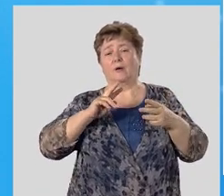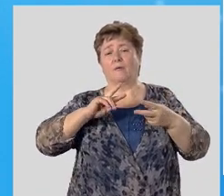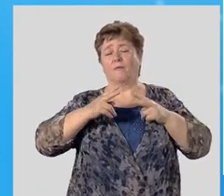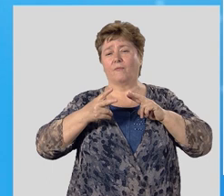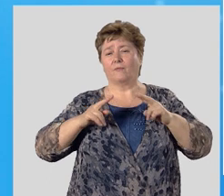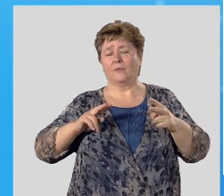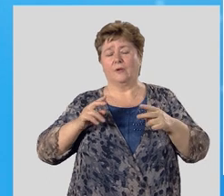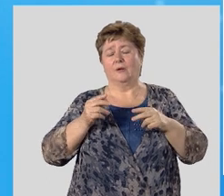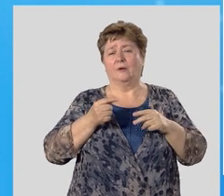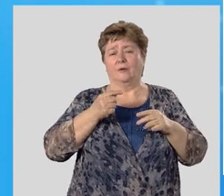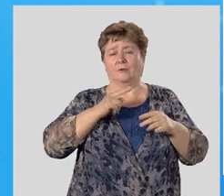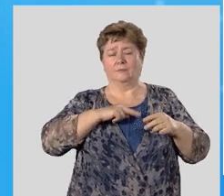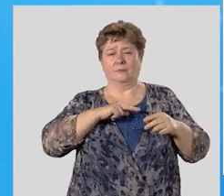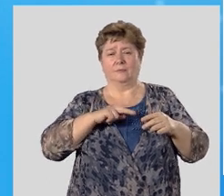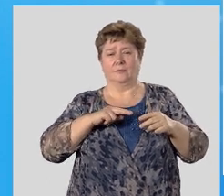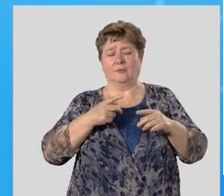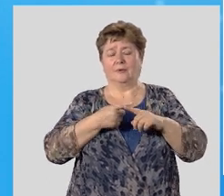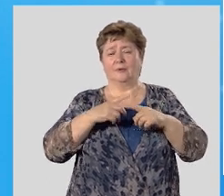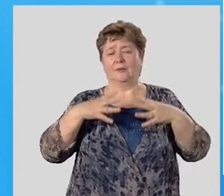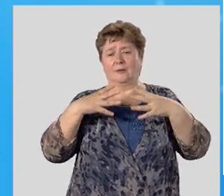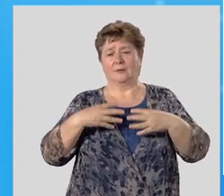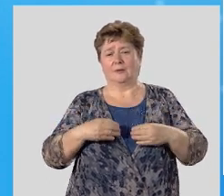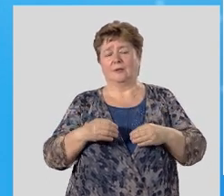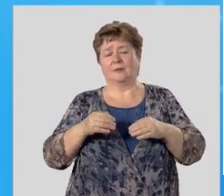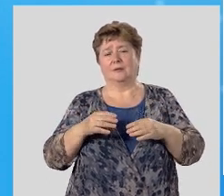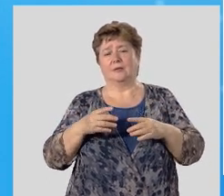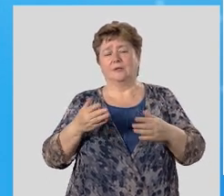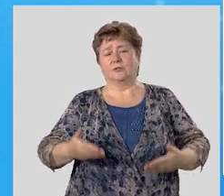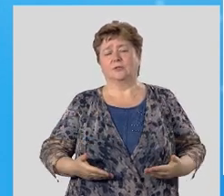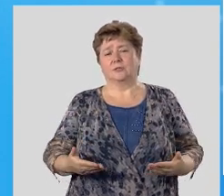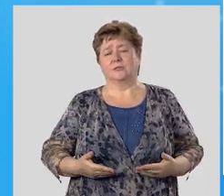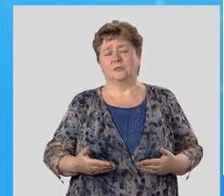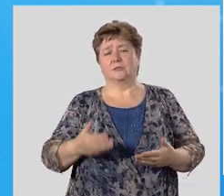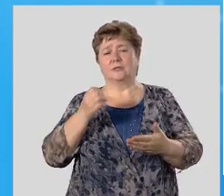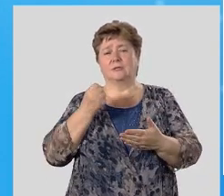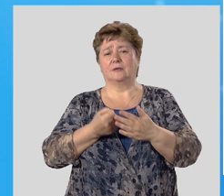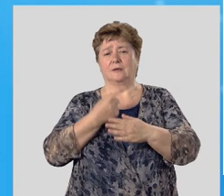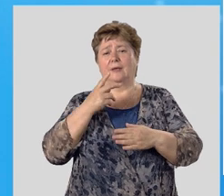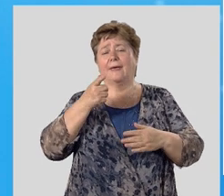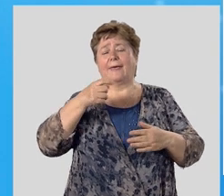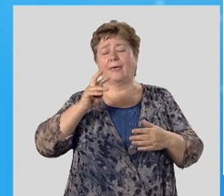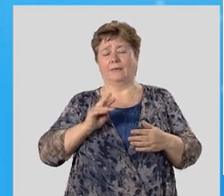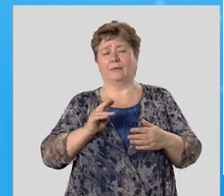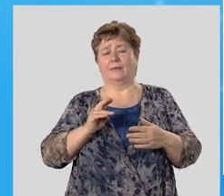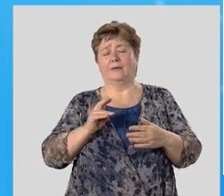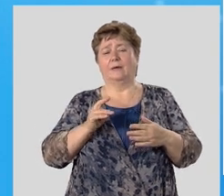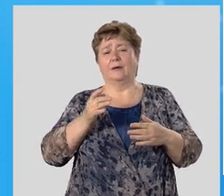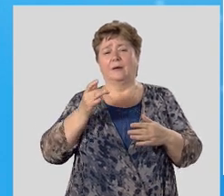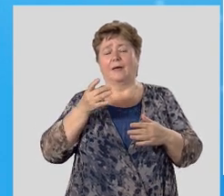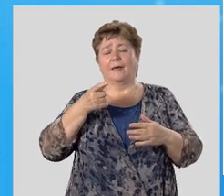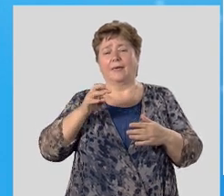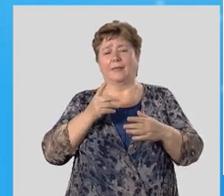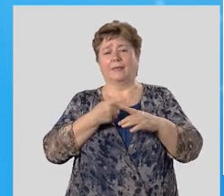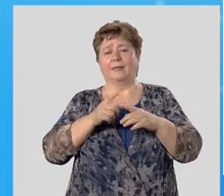Структурно-функциональной единицей этого уровня организации жизни является ген. Ген –